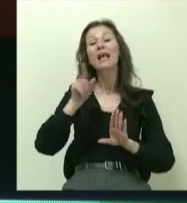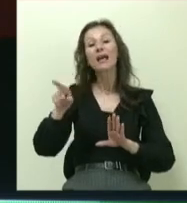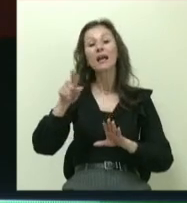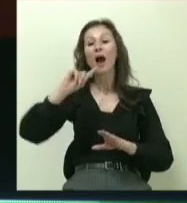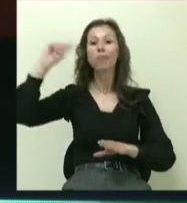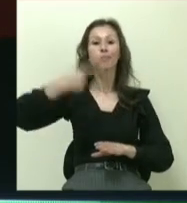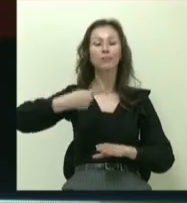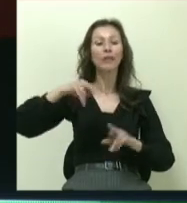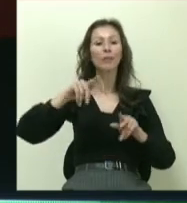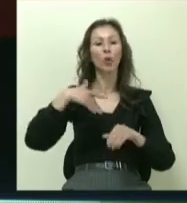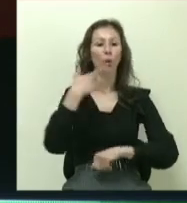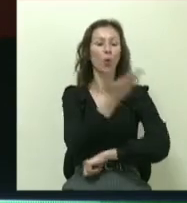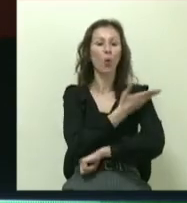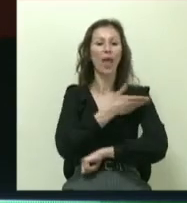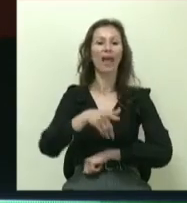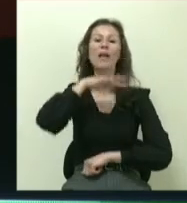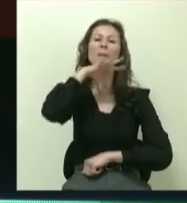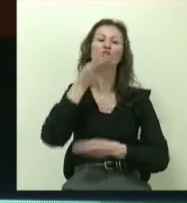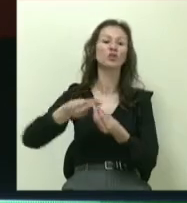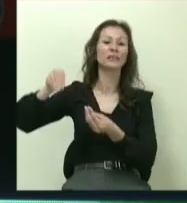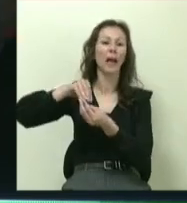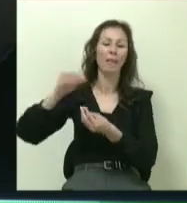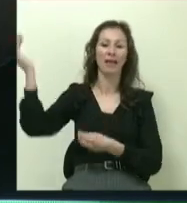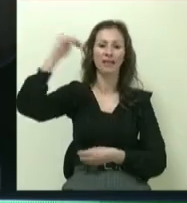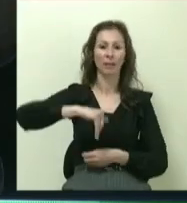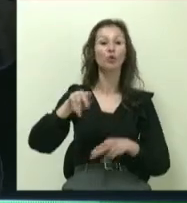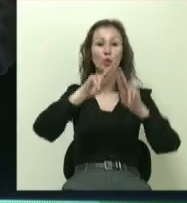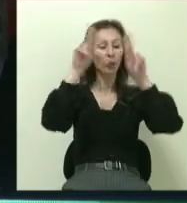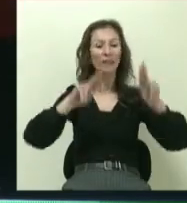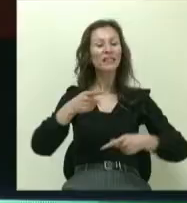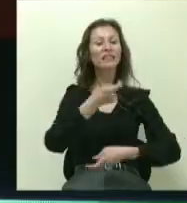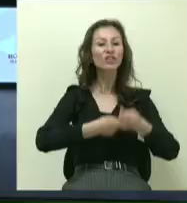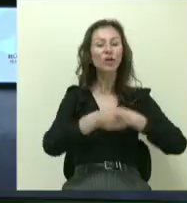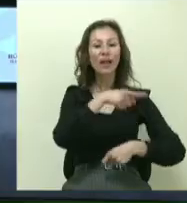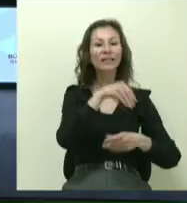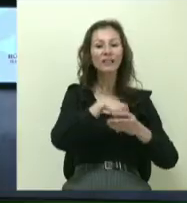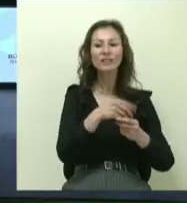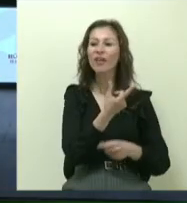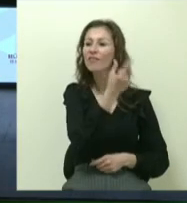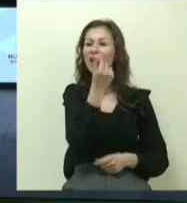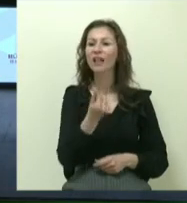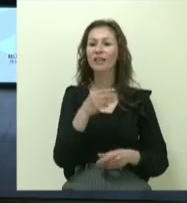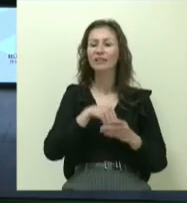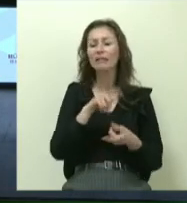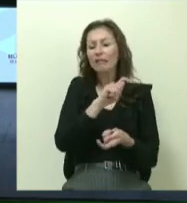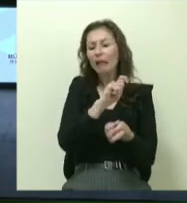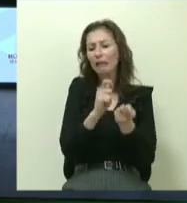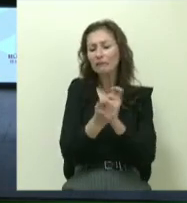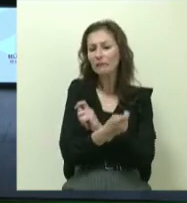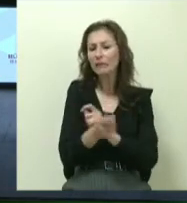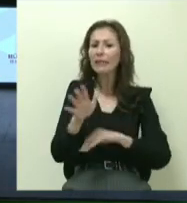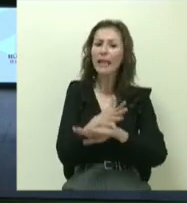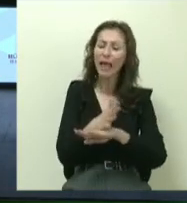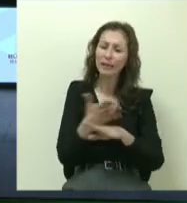yapmak üzere gelmiş olan yabancı sermaye şimdi uluslararası ticaretin nispi fiyatlarda değişikliklere